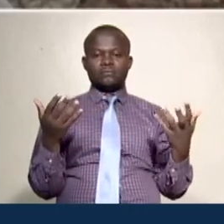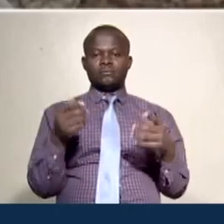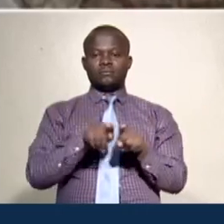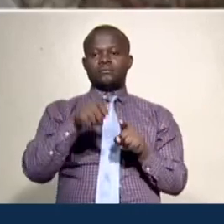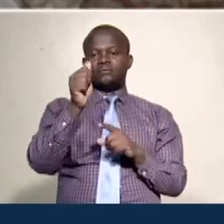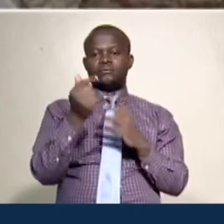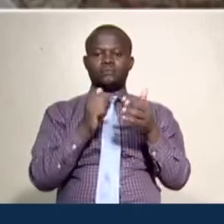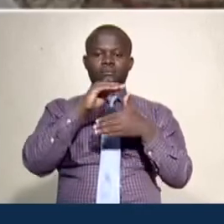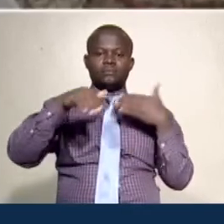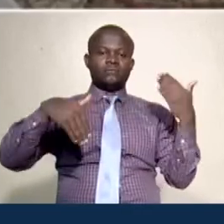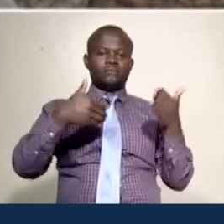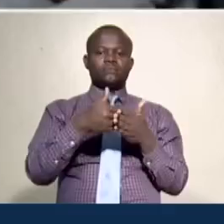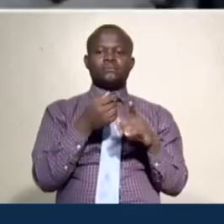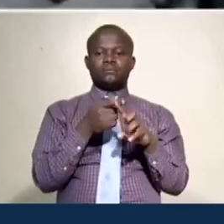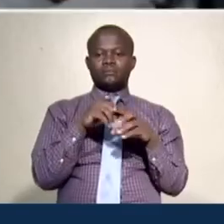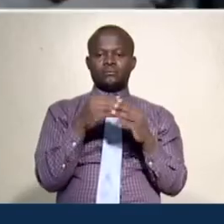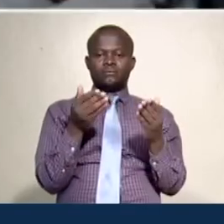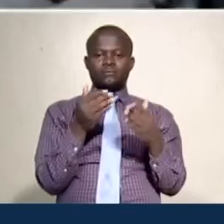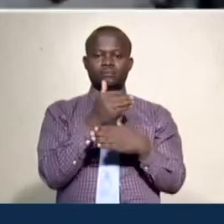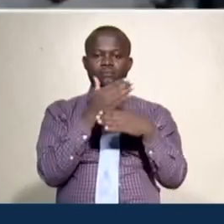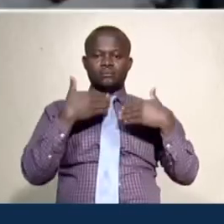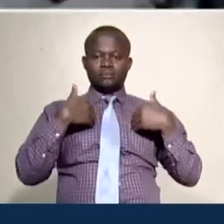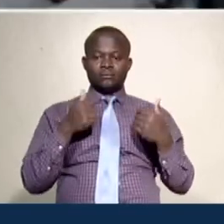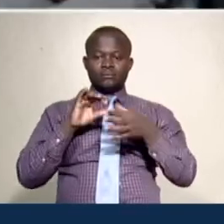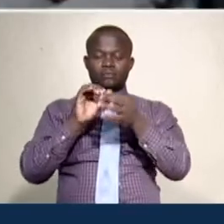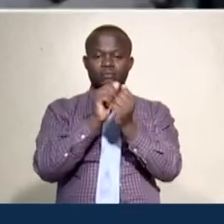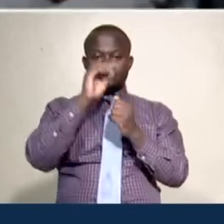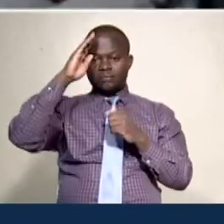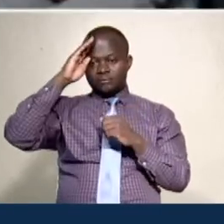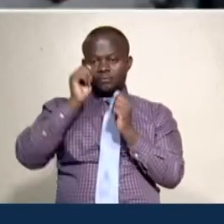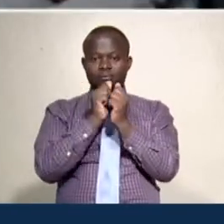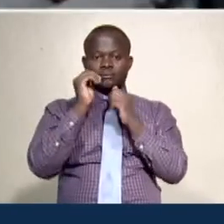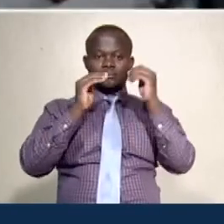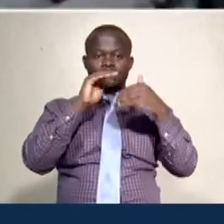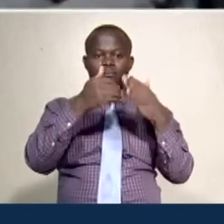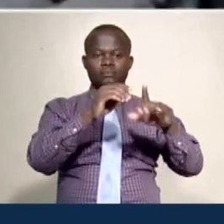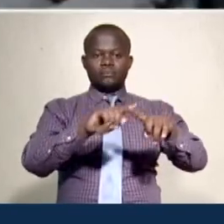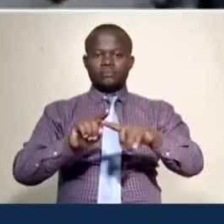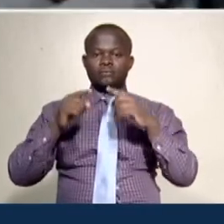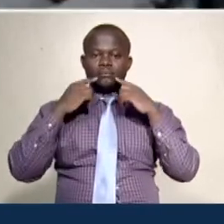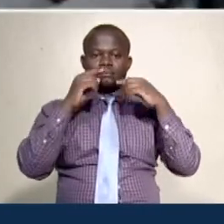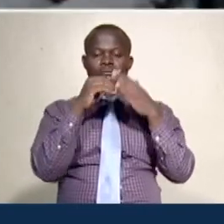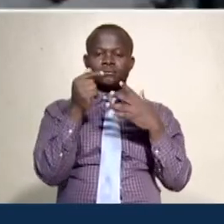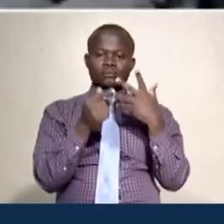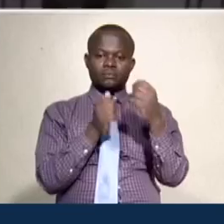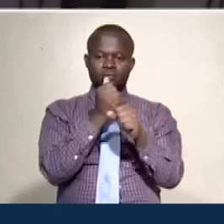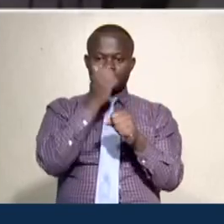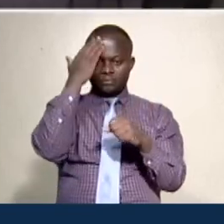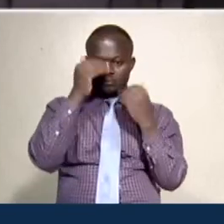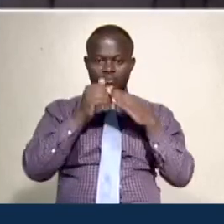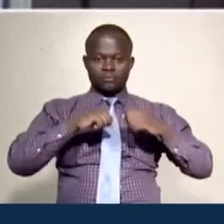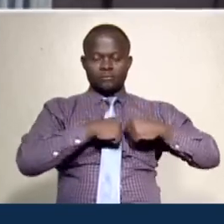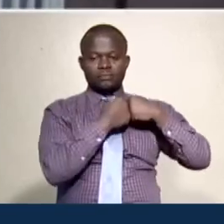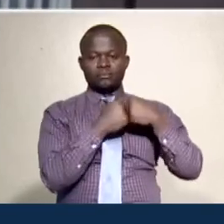byose biva Ministeri y'ubuzima ifatanyije na polisi hamwe n'izindi nzego zinyuranye ivuga ko hari ibiri gukorwa kugira ngo bahangane